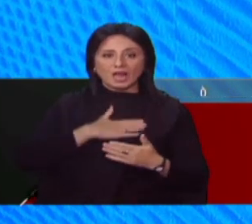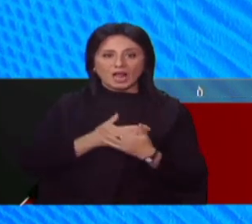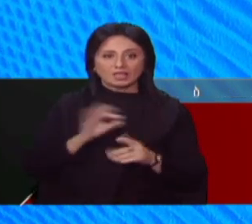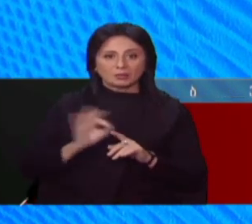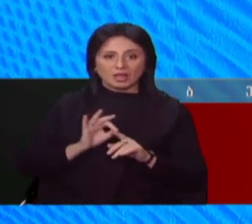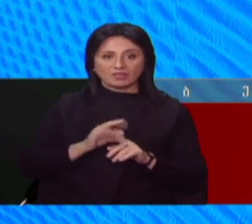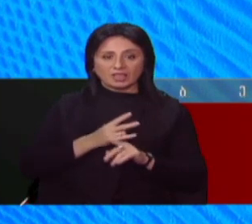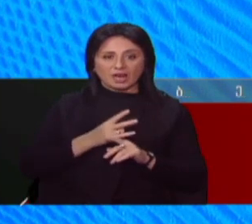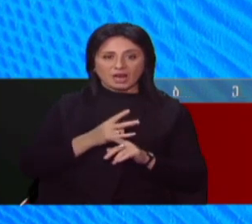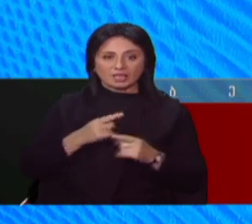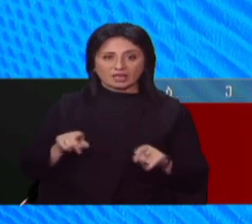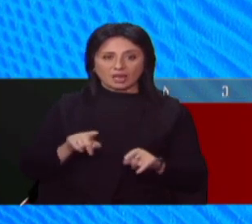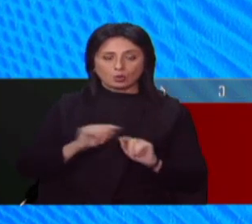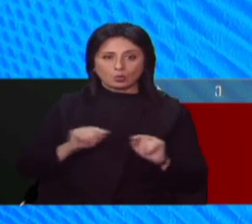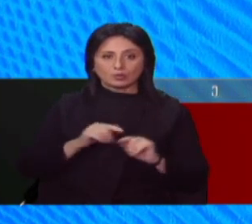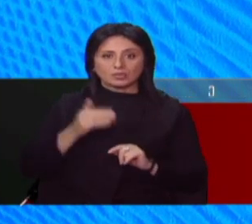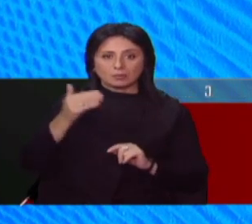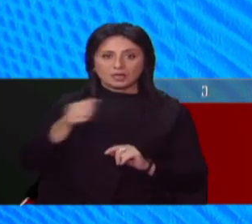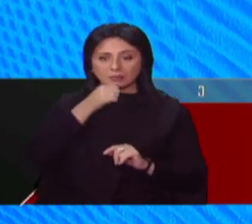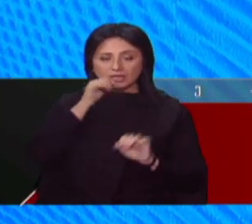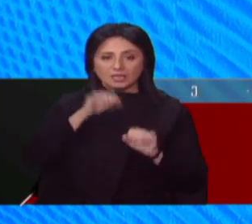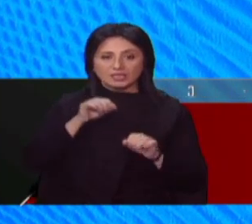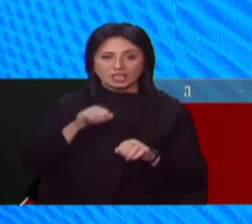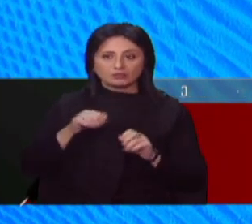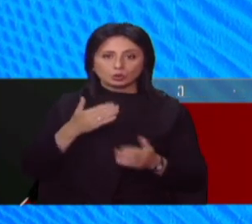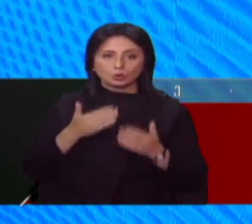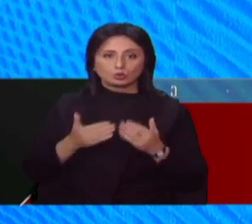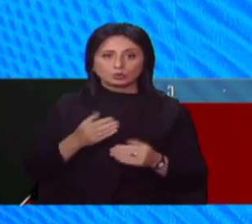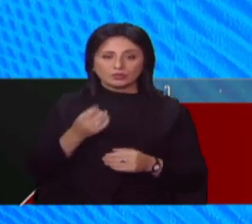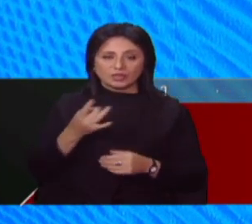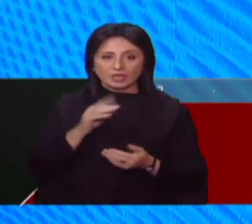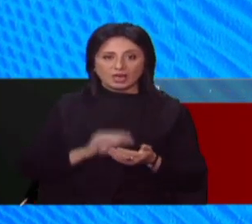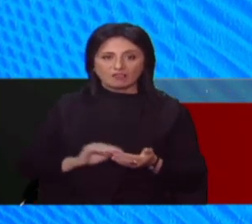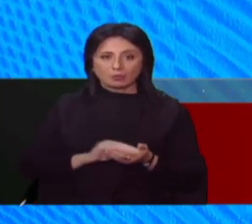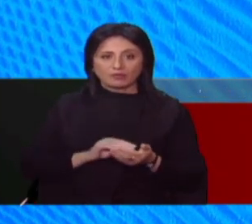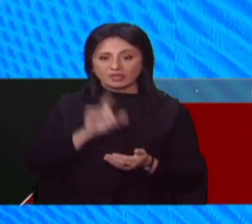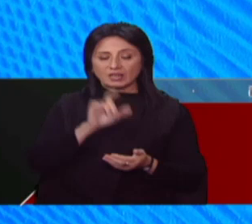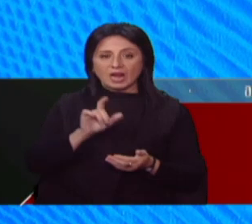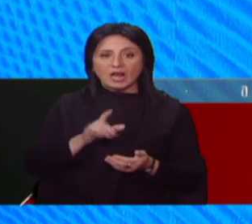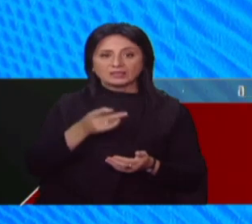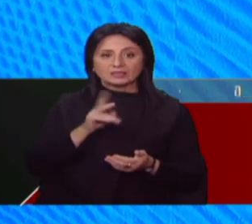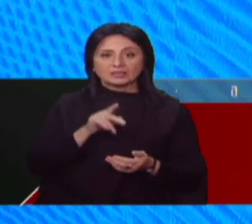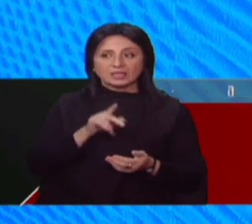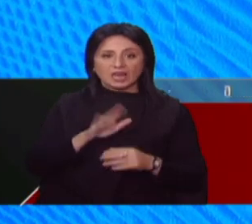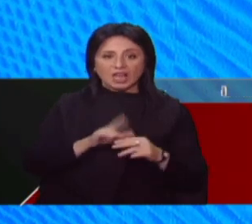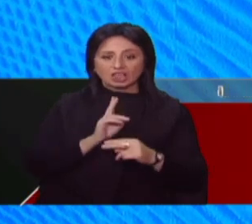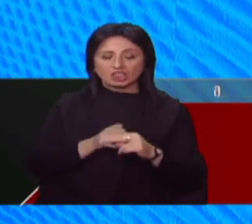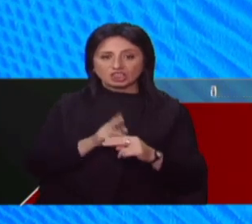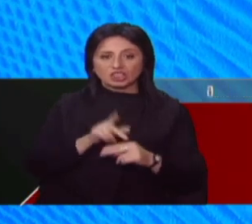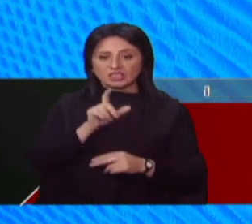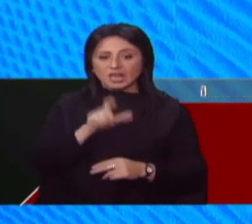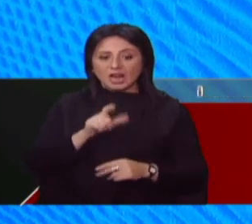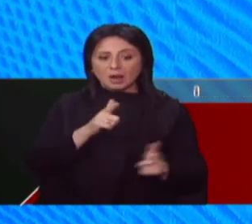багизианепс, радикалур оппозиция, сасуэ матмедия сашолебэпс, тумца гэдэрхо гаймэрэп ром, амурчевлистис хэли шешла, да,